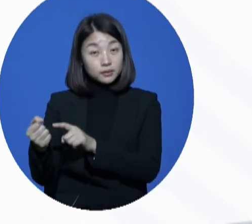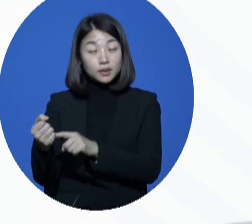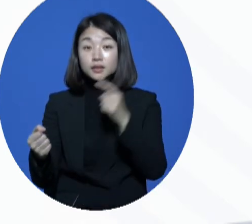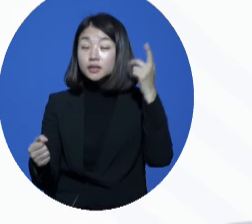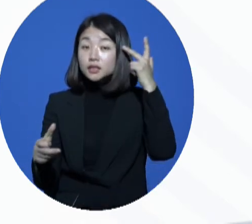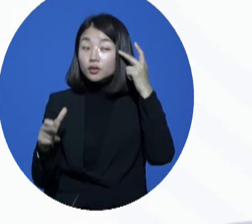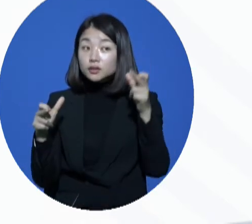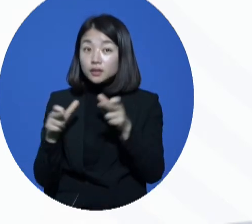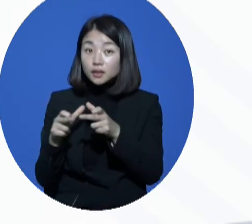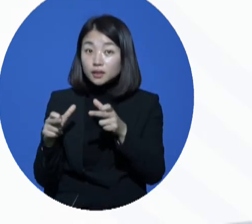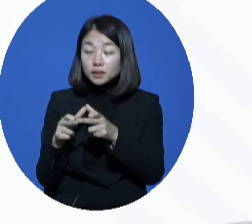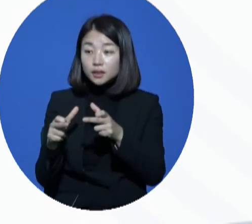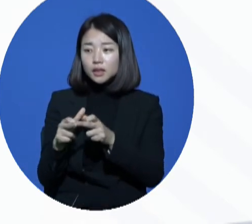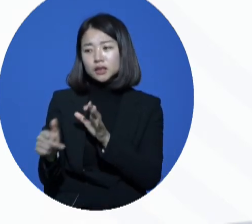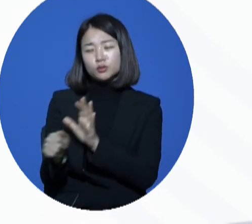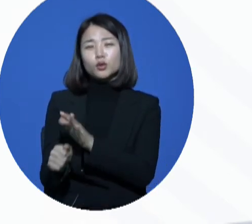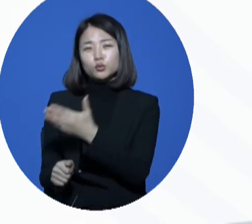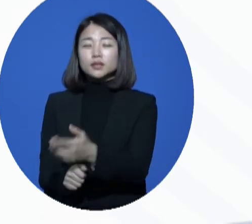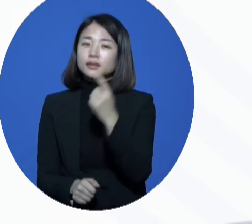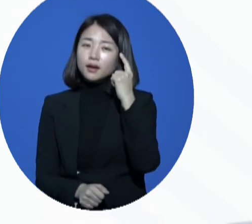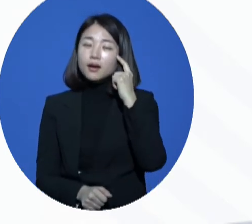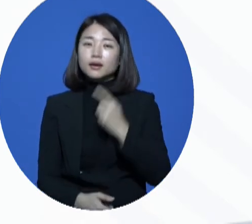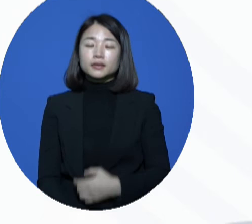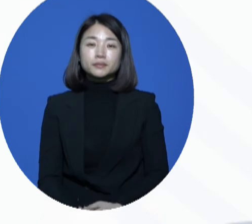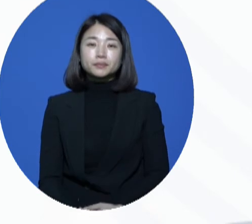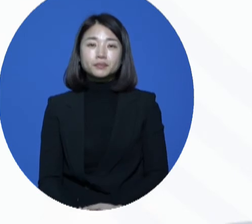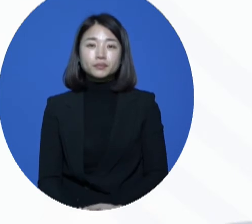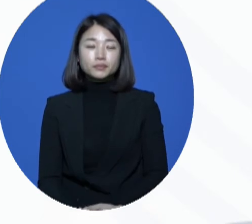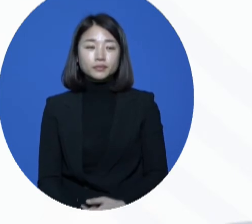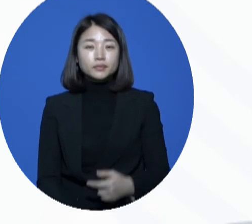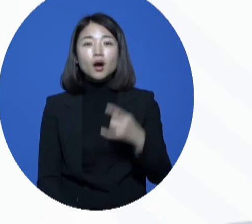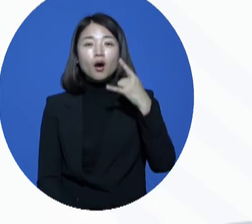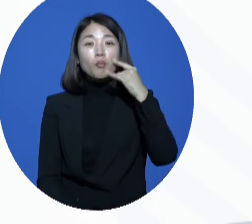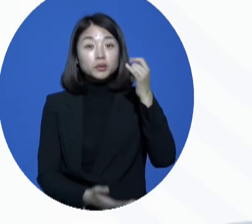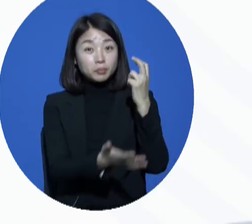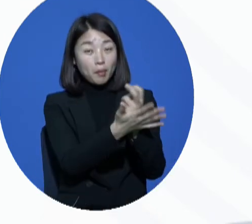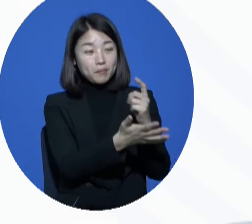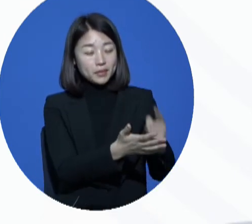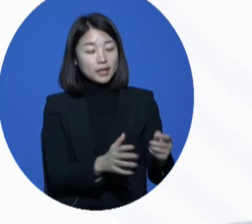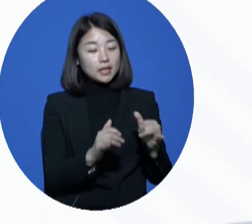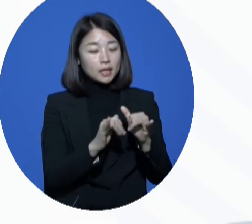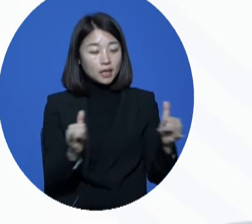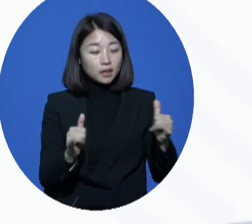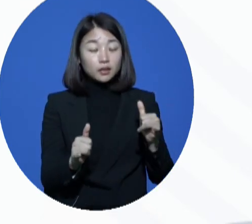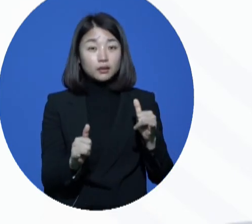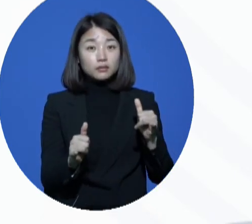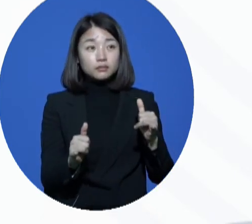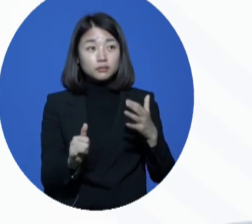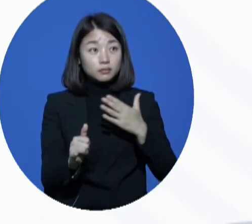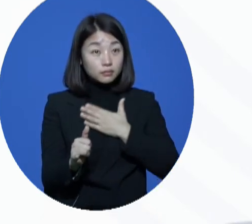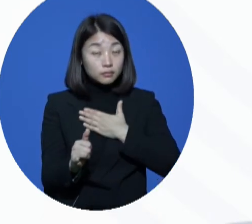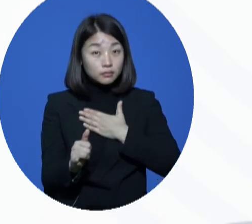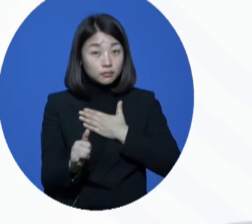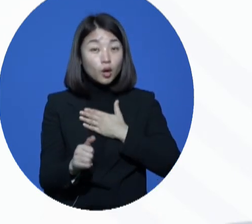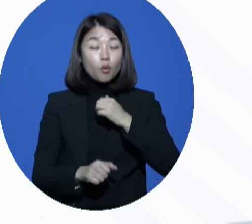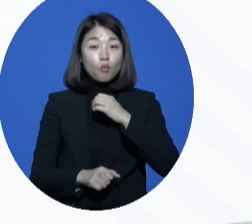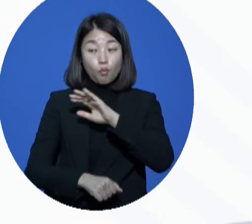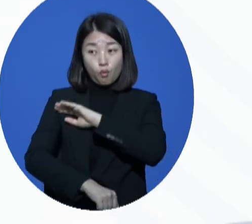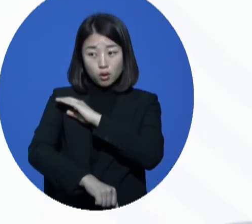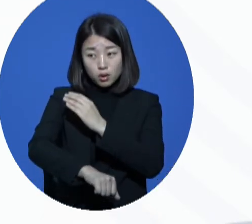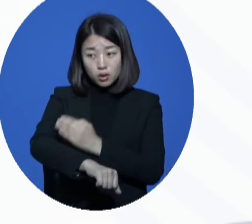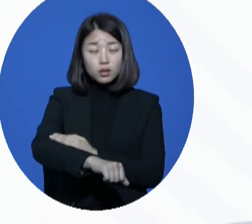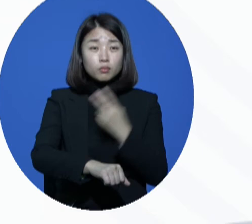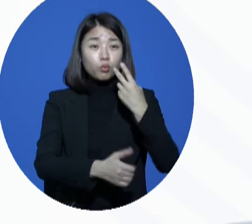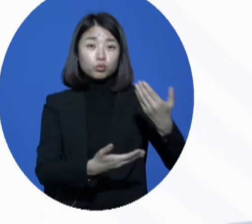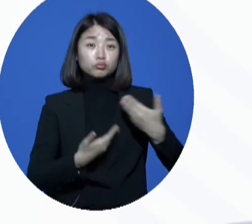당연히 지원해야 된다고 생각하는데요. 헌법의 인간의 존엄과 같이 거주 이전의 자유나 열거되지 않은 권리도 보호를